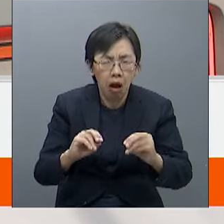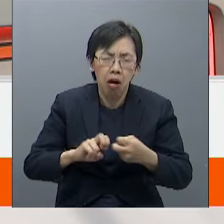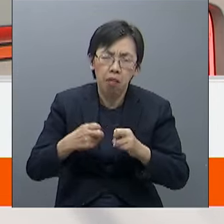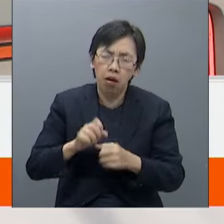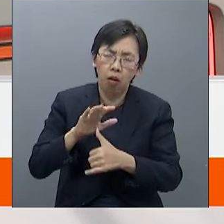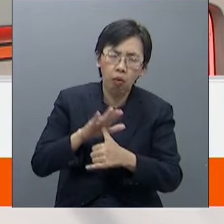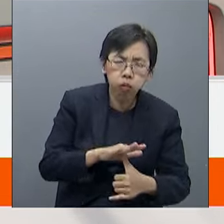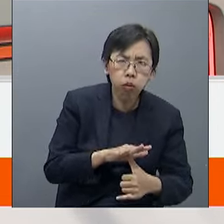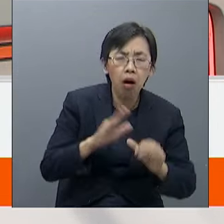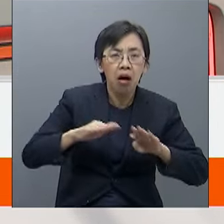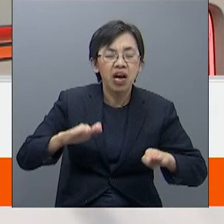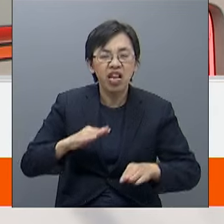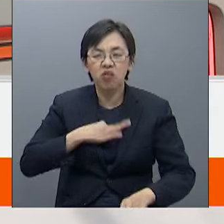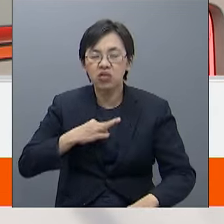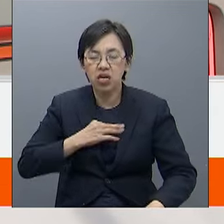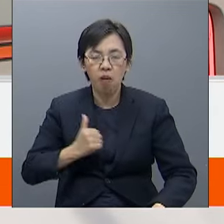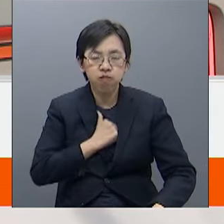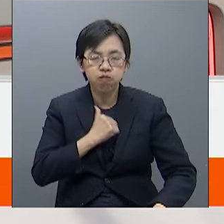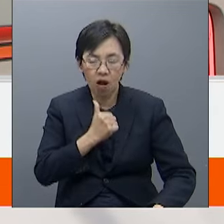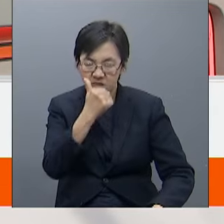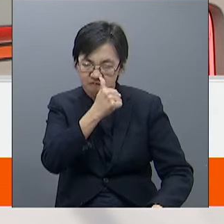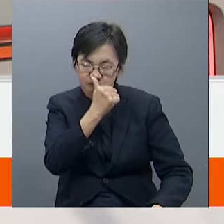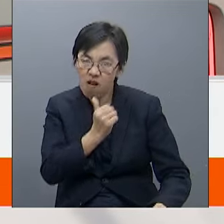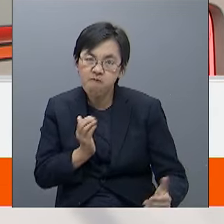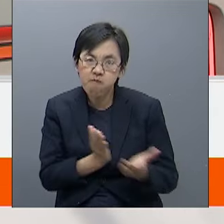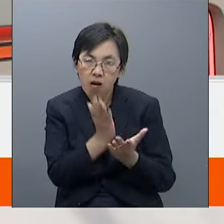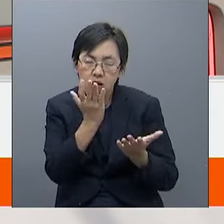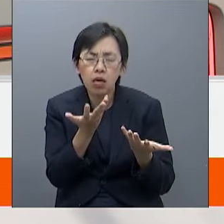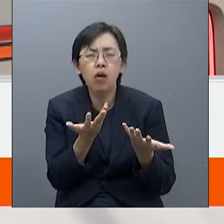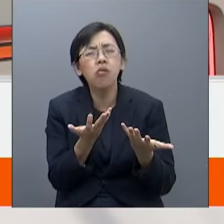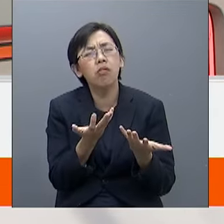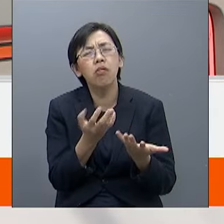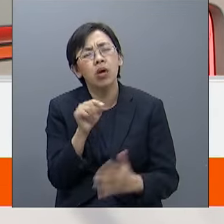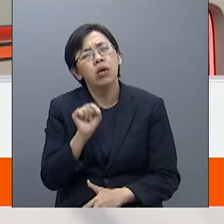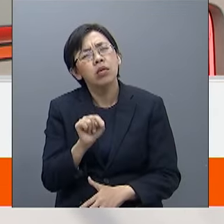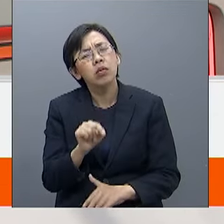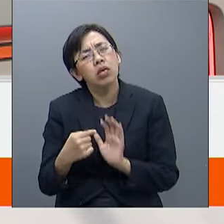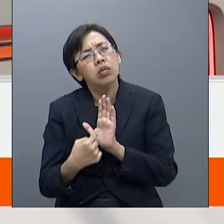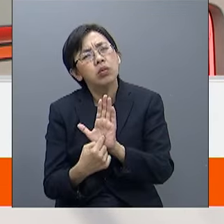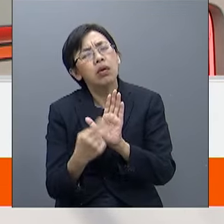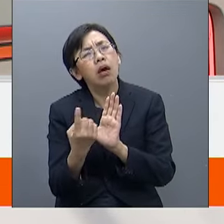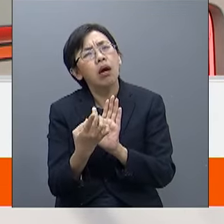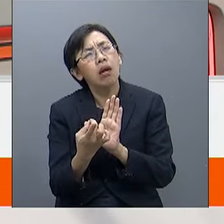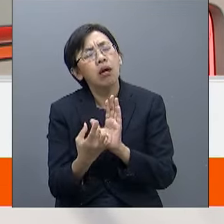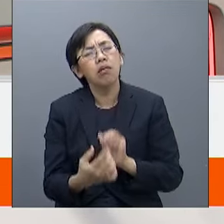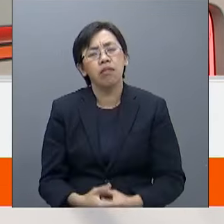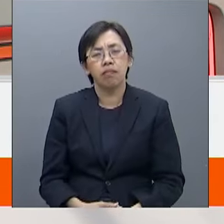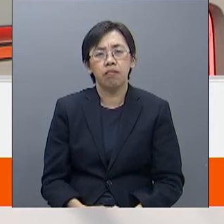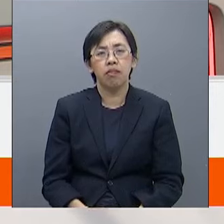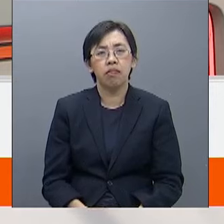เด็กๆใช้ความรุนแรงเพิ่มมากขึ้นอันนี้เนี่ยจริงๆมันสะท้อนอะไรได้บ้างคะคุณหมอคะ ค่ะ